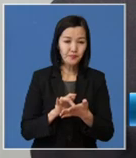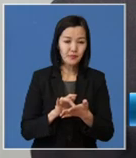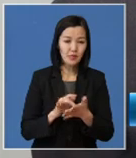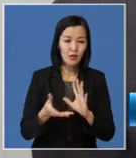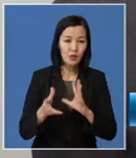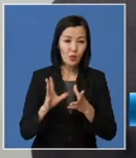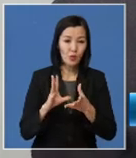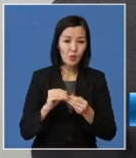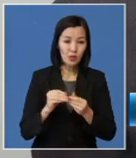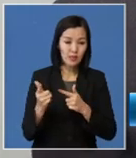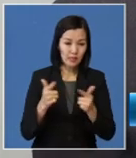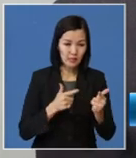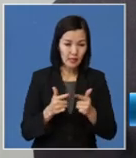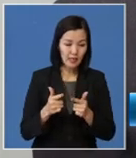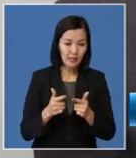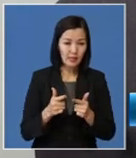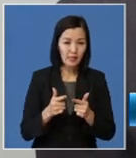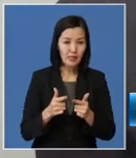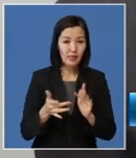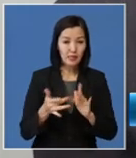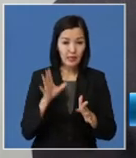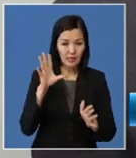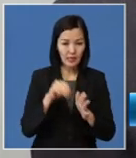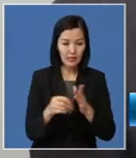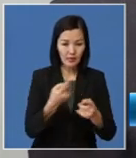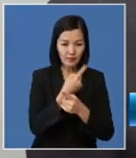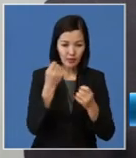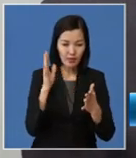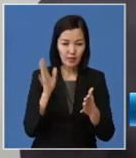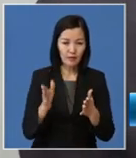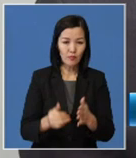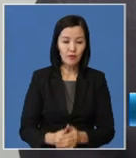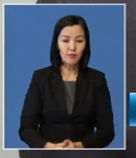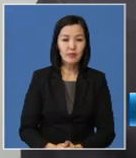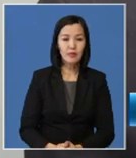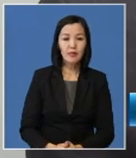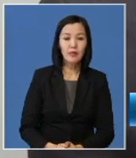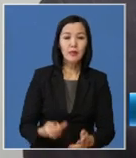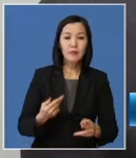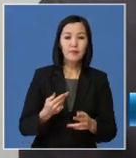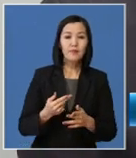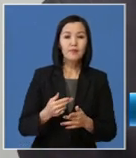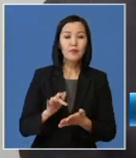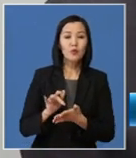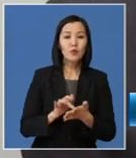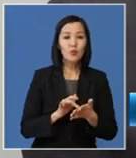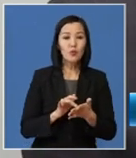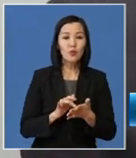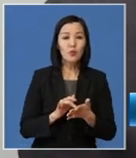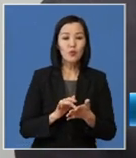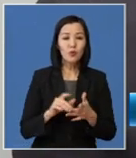қорытындысы жинақталды. Соның бәрін осы сайттарға саламыз, және Profit Travel, TripAdvisor сияқты. Бұл жәнегі туроператорлар мен